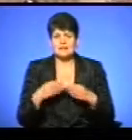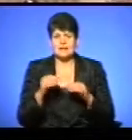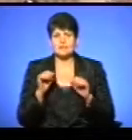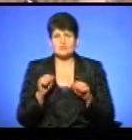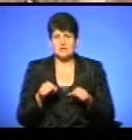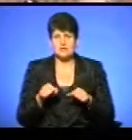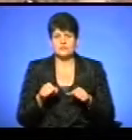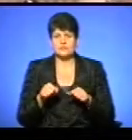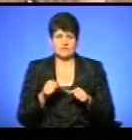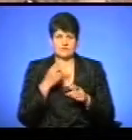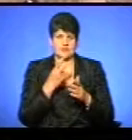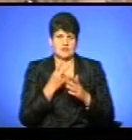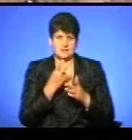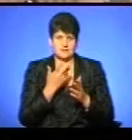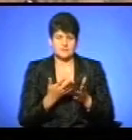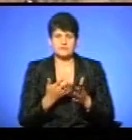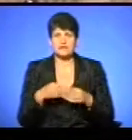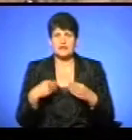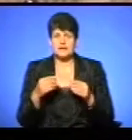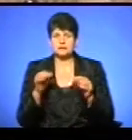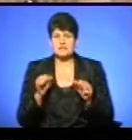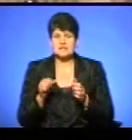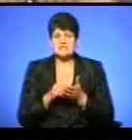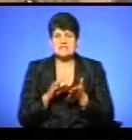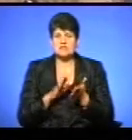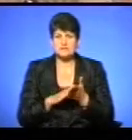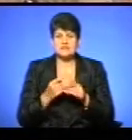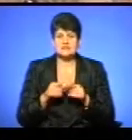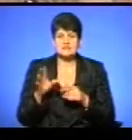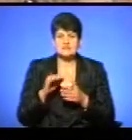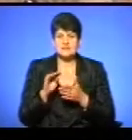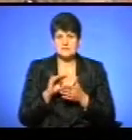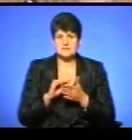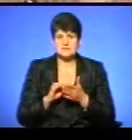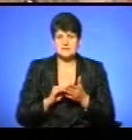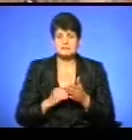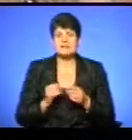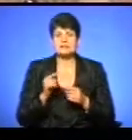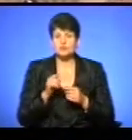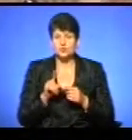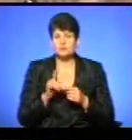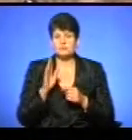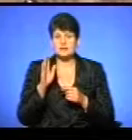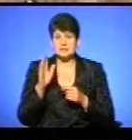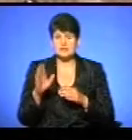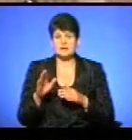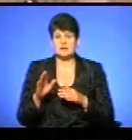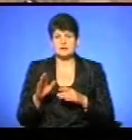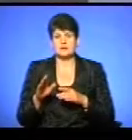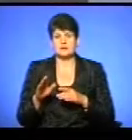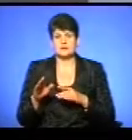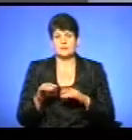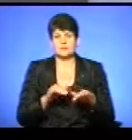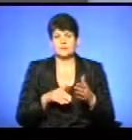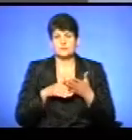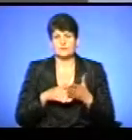можливість, отак він виглядає в кольоровому варіанті, дає можливість зареєструвати це все, облікувати в журналі, для того, щоб надалі планувати дії стосовно цього пацієнту.